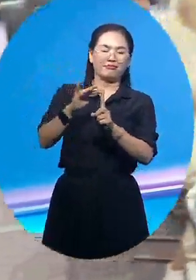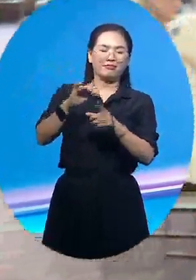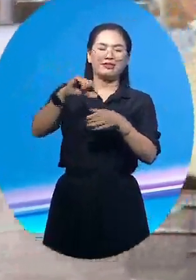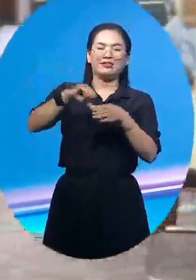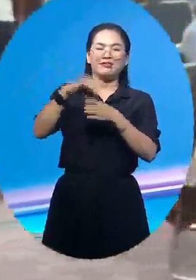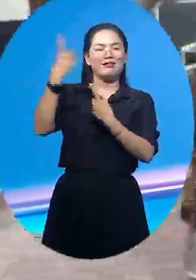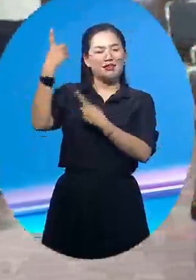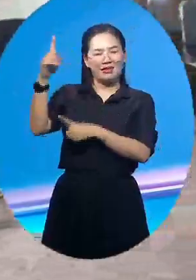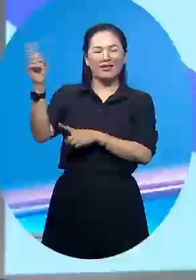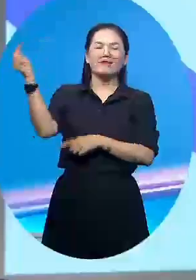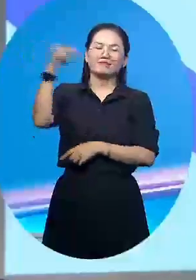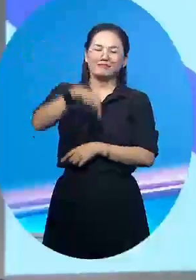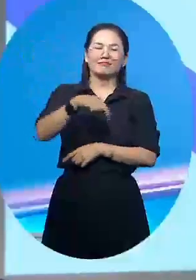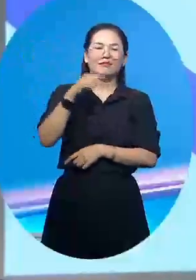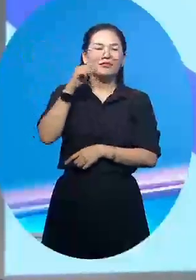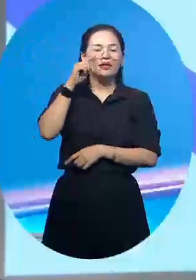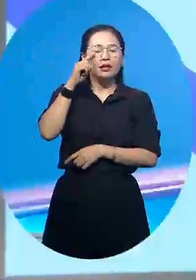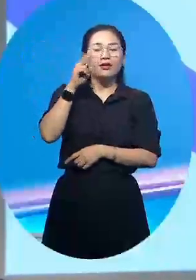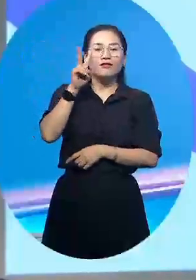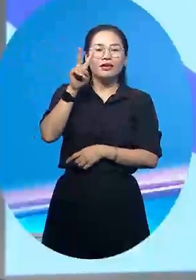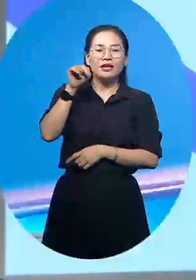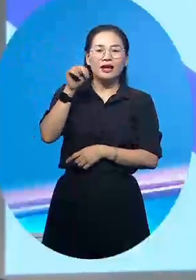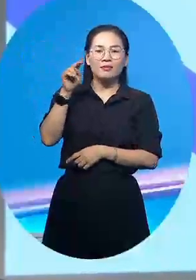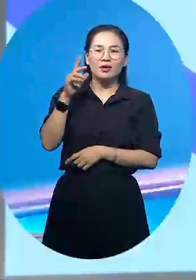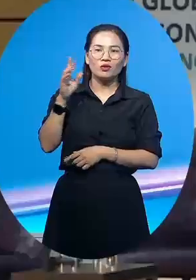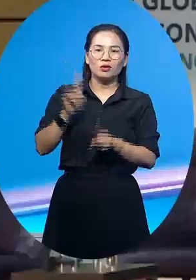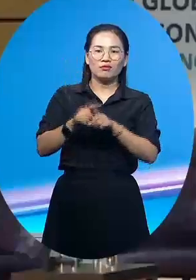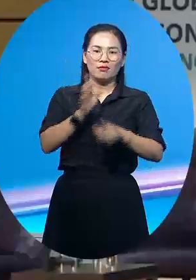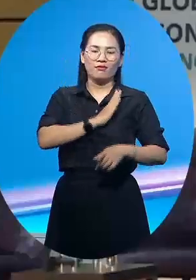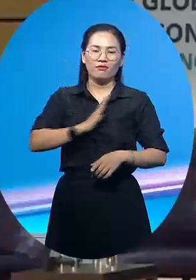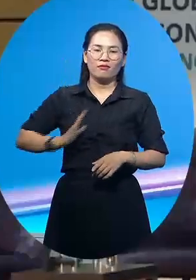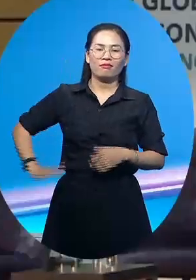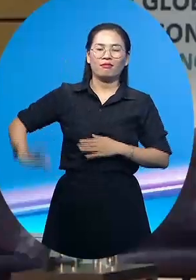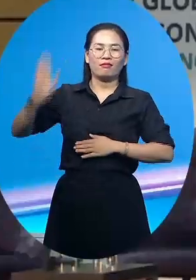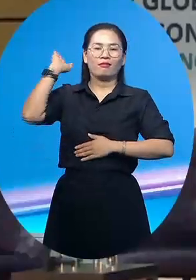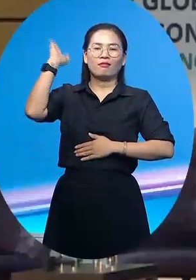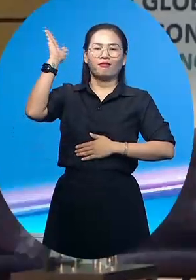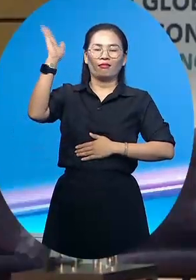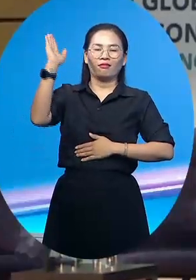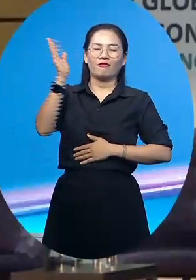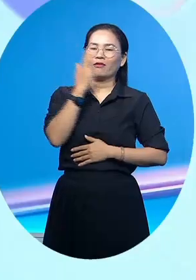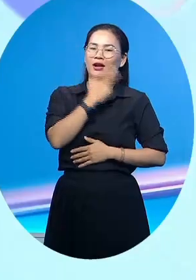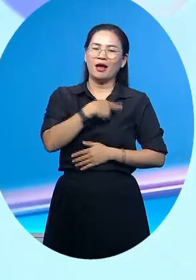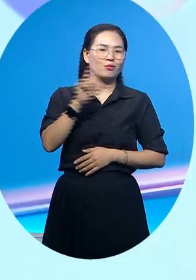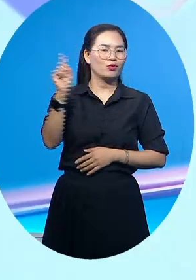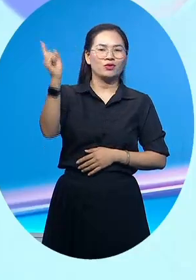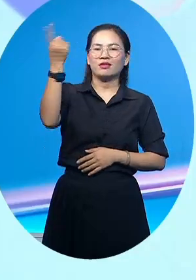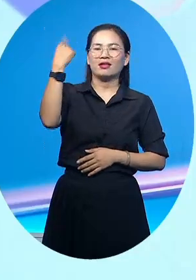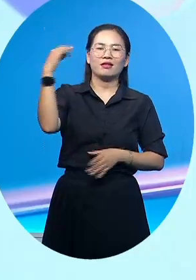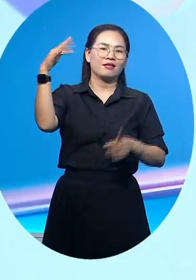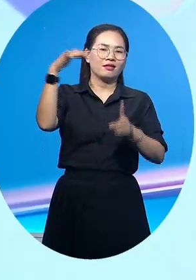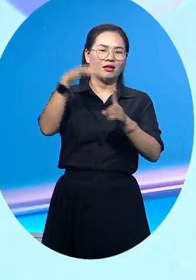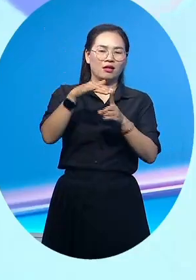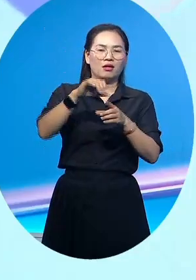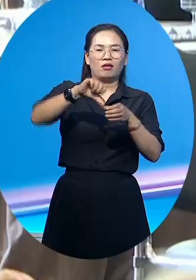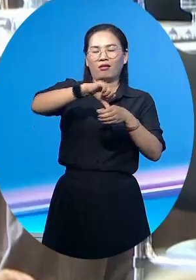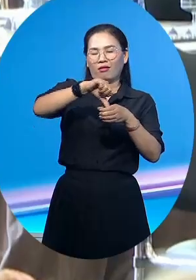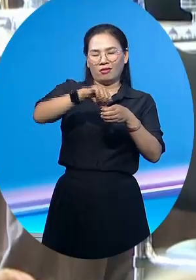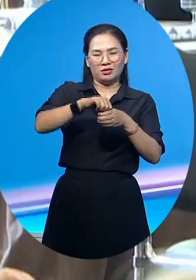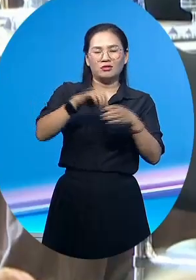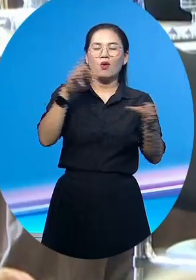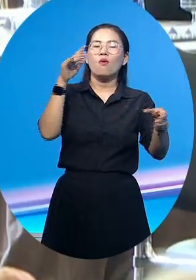ngành sửa thế giới Vinamilk là đại diện duy nhất của Việt Nam bạn tham gia sự kiện lần thứ ba tham gia diễn đàn lớn của ngành sửa toàn cầu